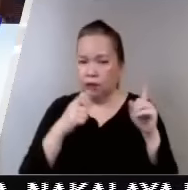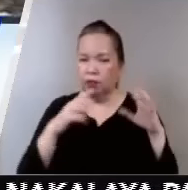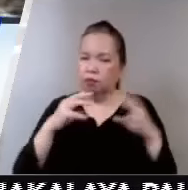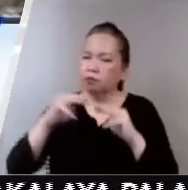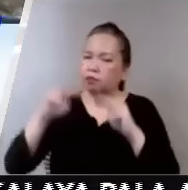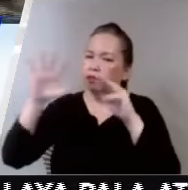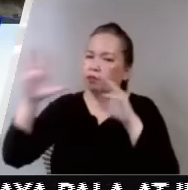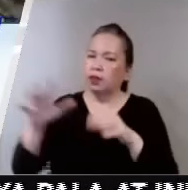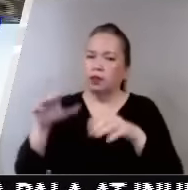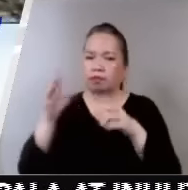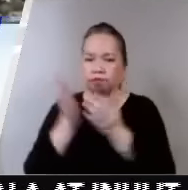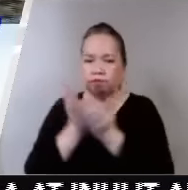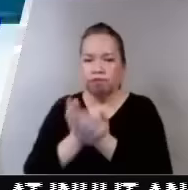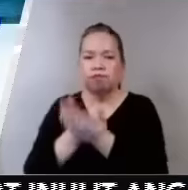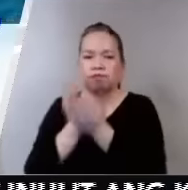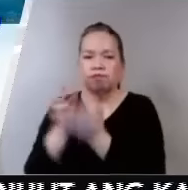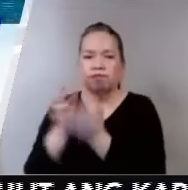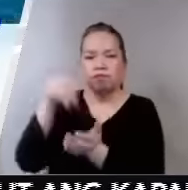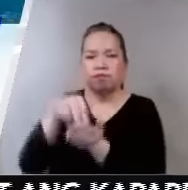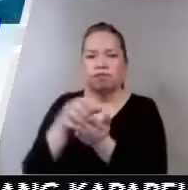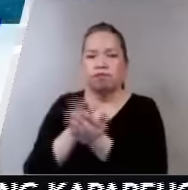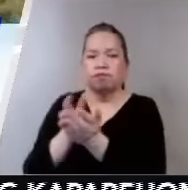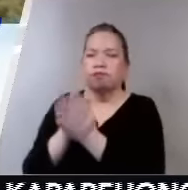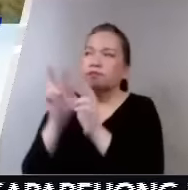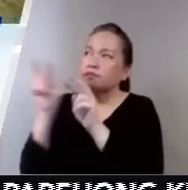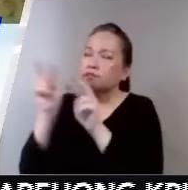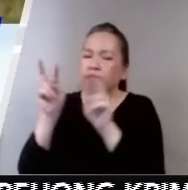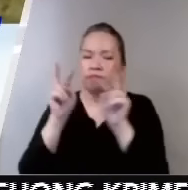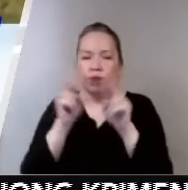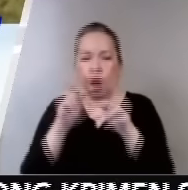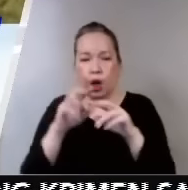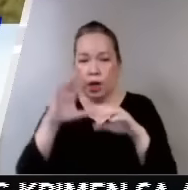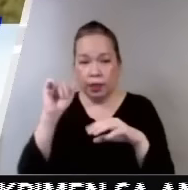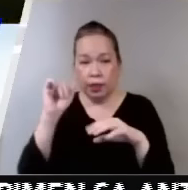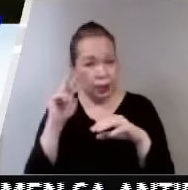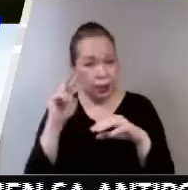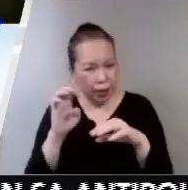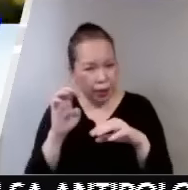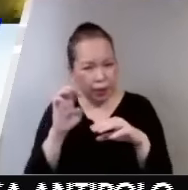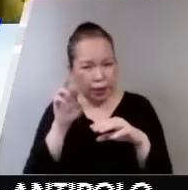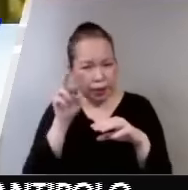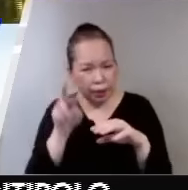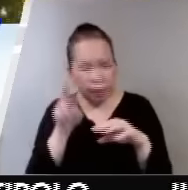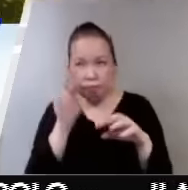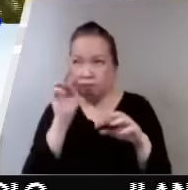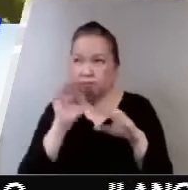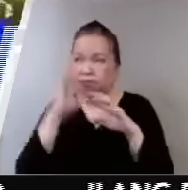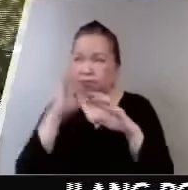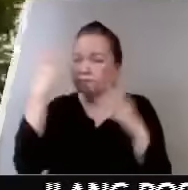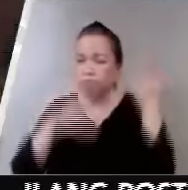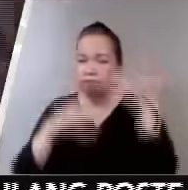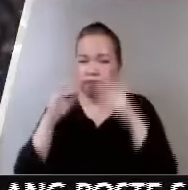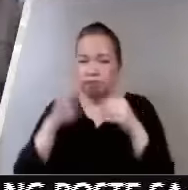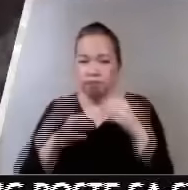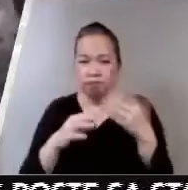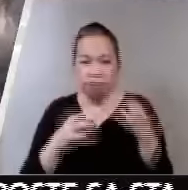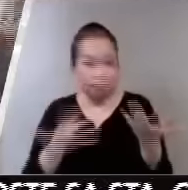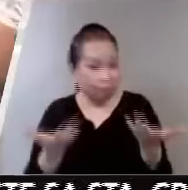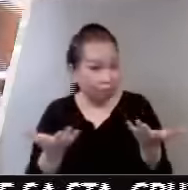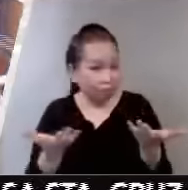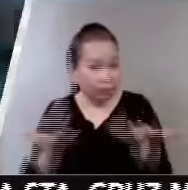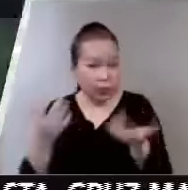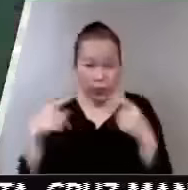ride. May mga rock formation din at kuweba na nakaharap sa Pacific Ocean. O, saan tayo sa susunod na pasyal o kahit food